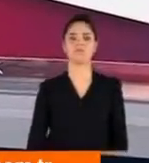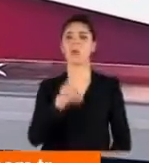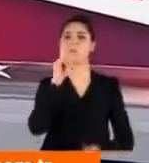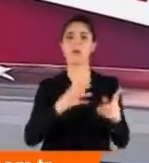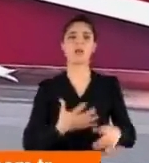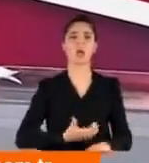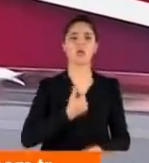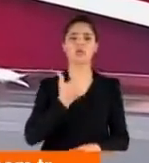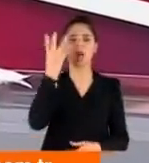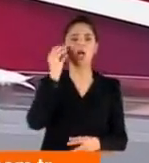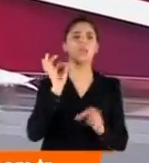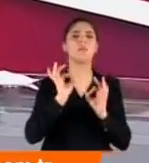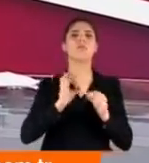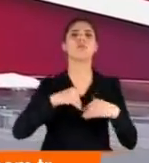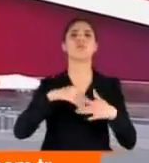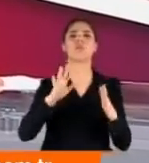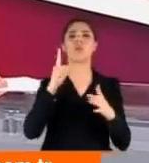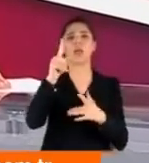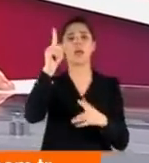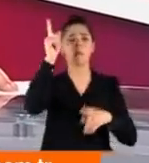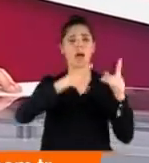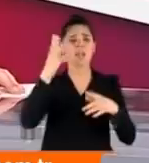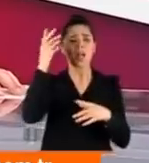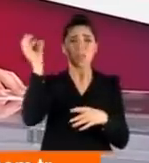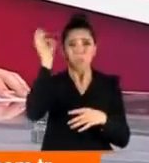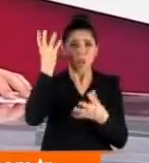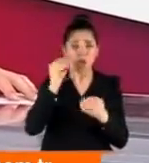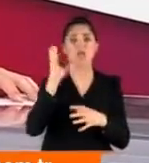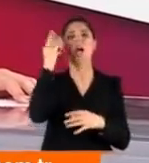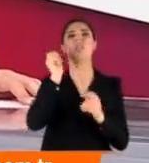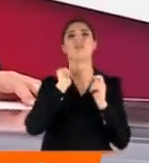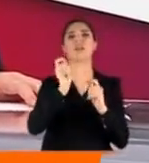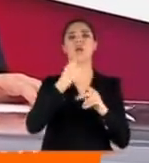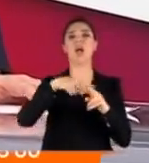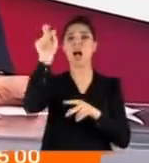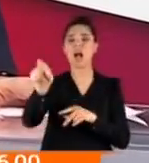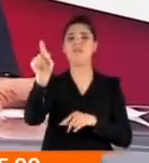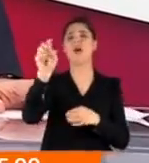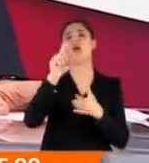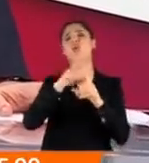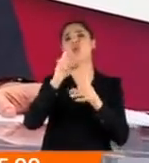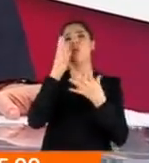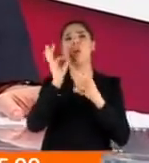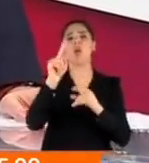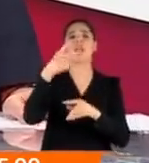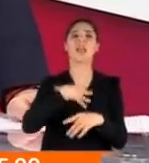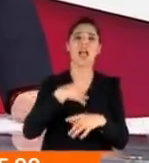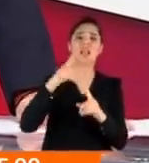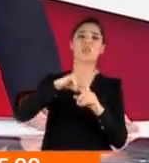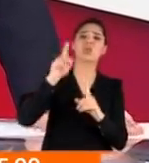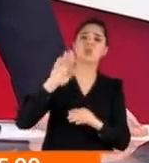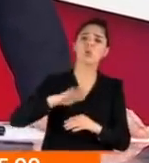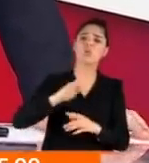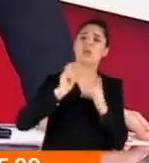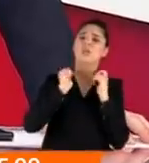Bazı acıların empatisi yok, olamaz da. Başınıza gelmeden anlamak çok zor. Ayfer Cingöz'ün durumu da öyle. Kendi de torunları da çok zor